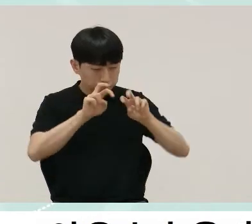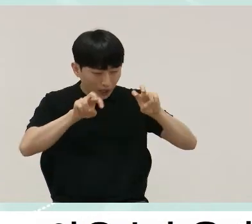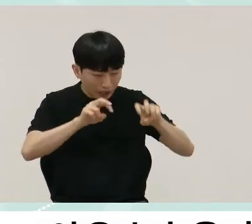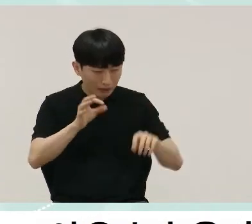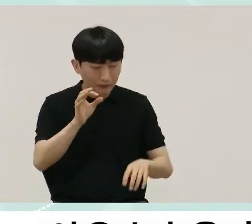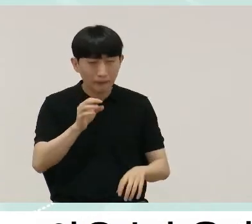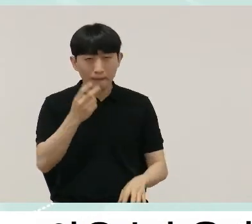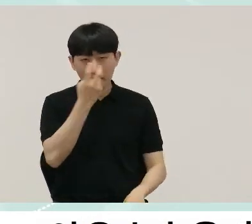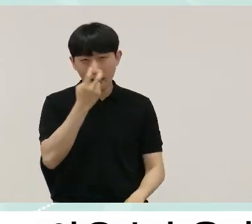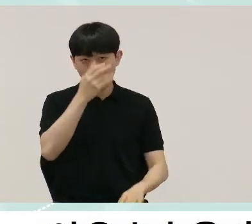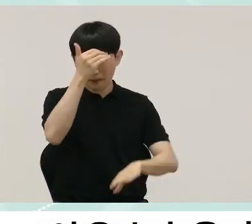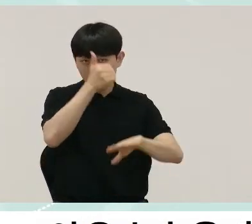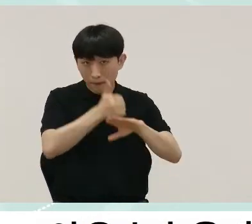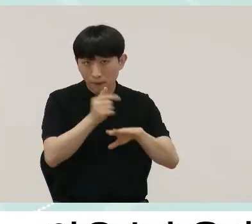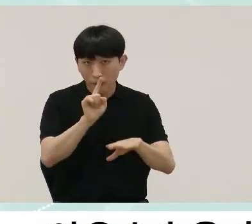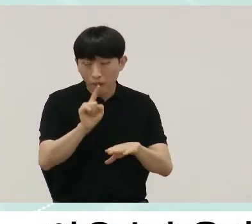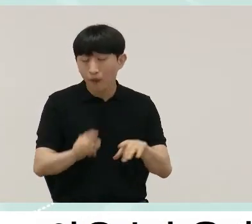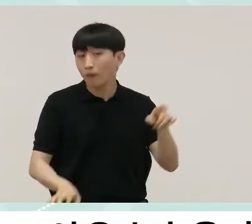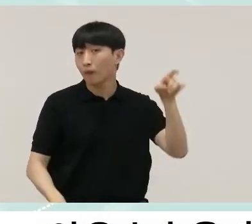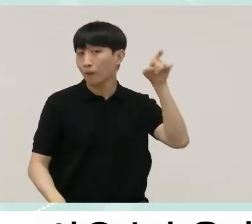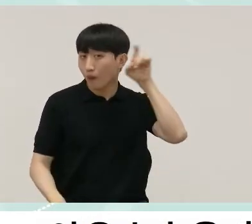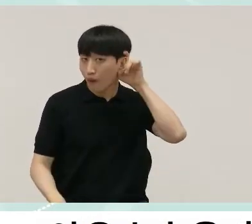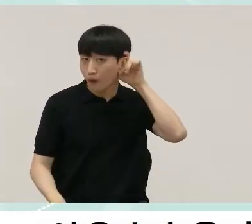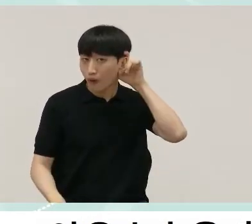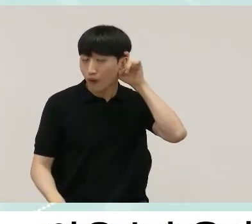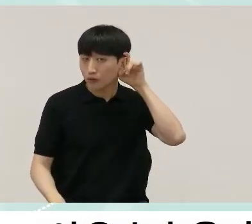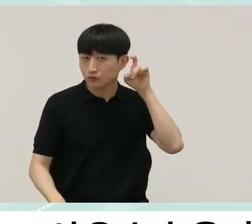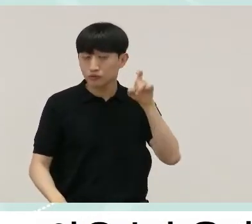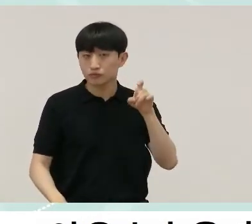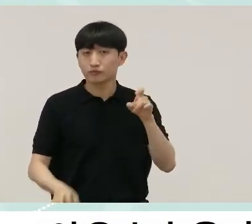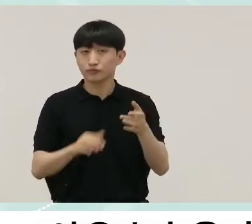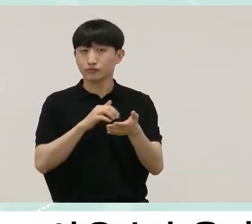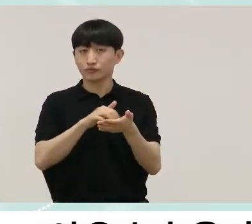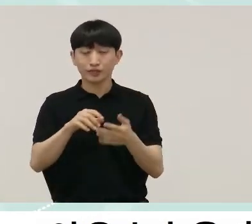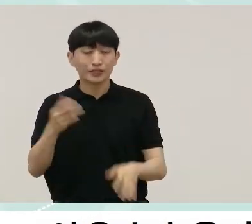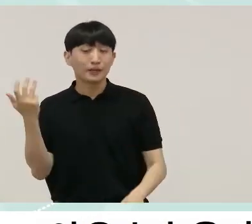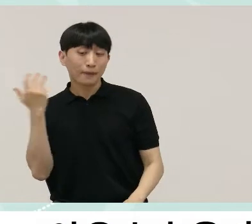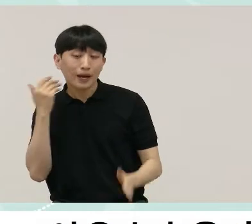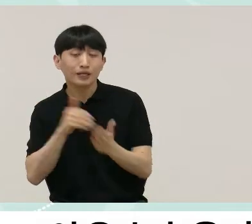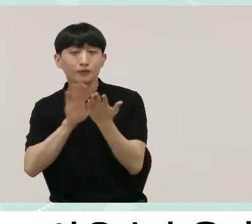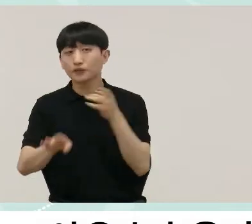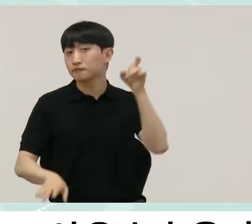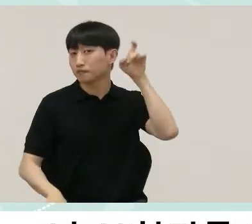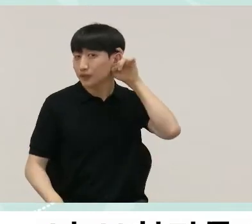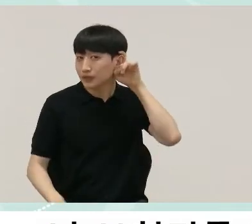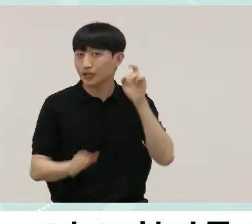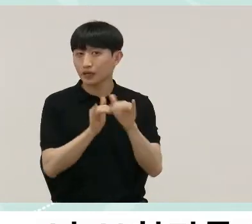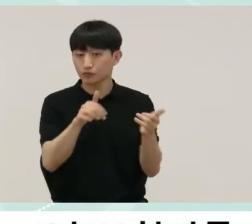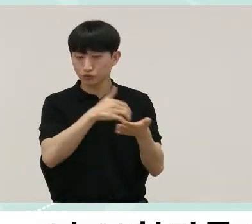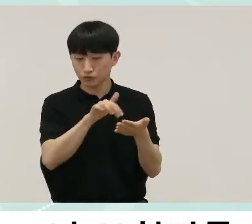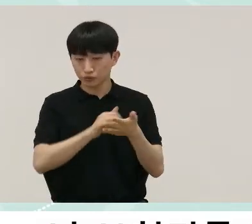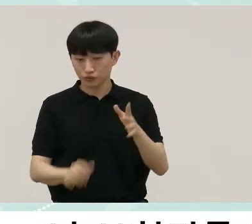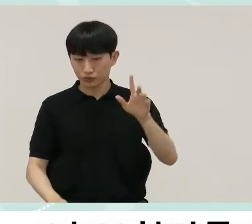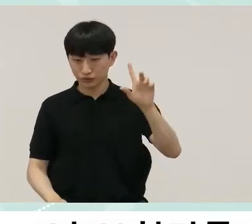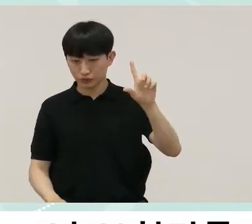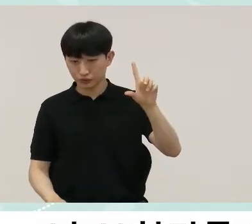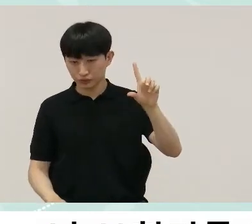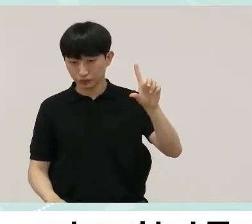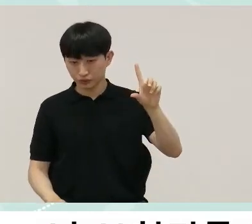보청기를 착용한 경우가 17명, 약 절반에서 보청기를 사용했고 전혀 사용하지 않은